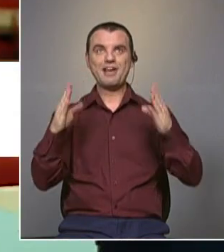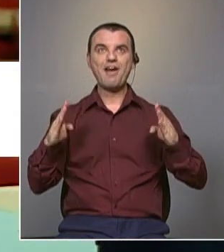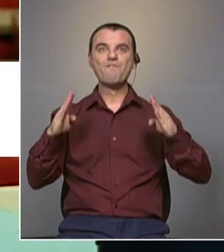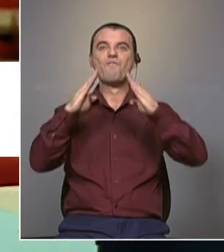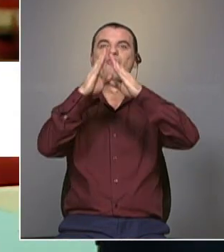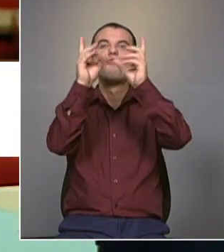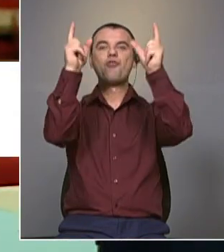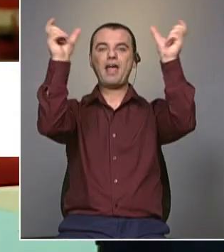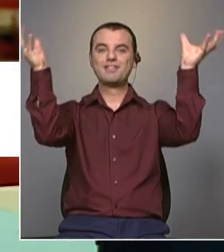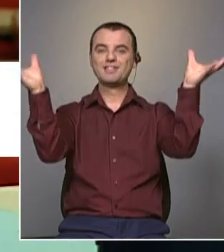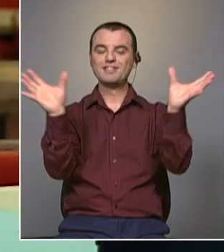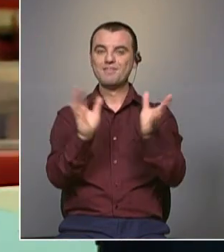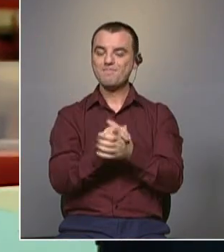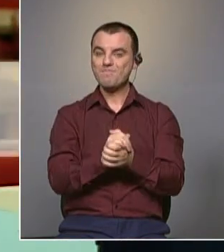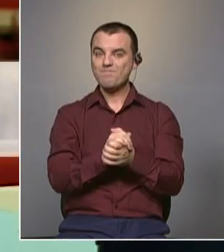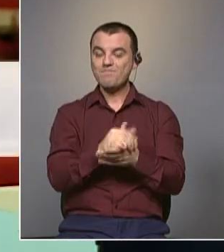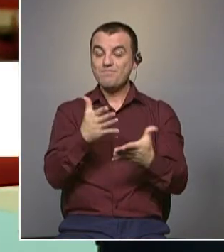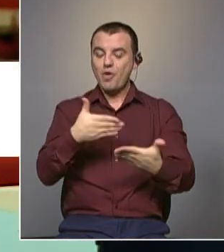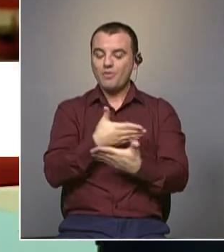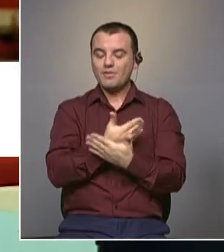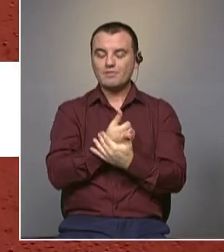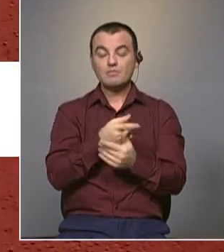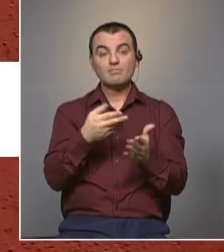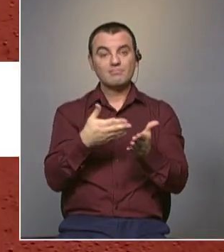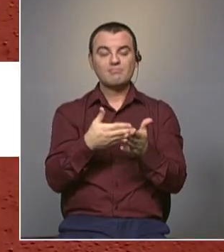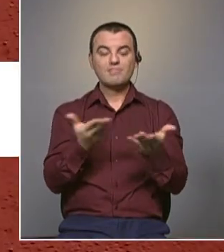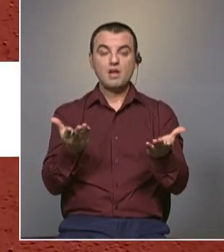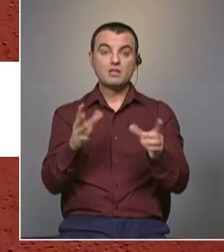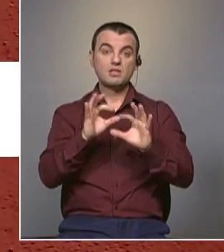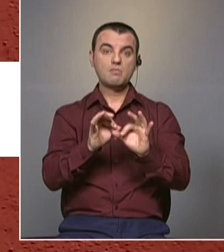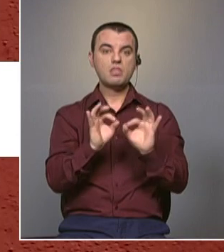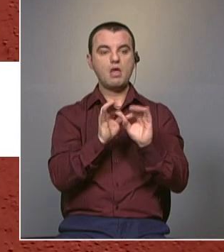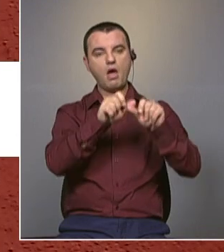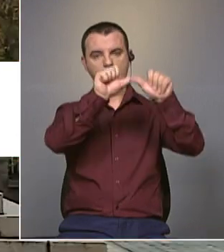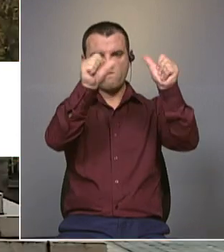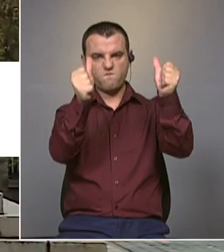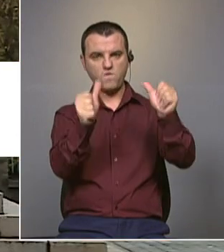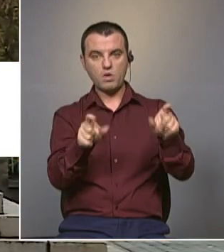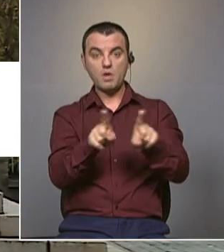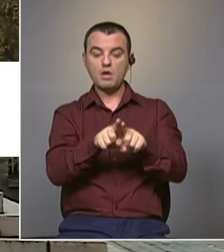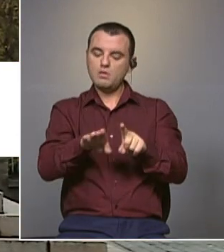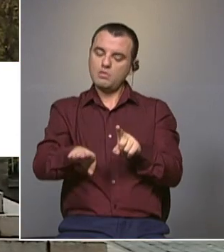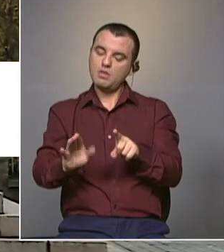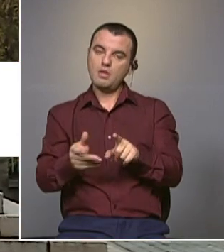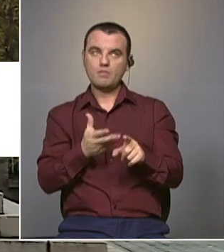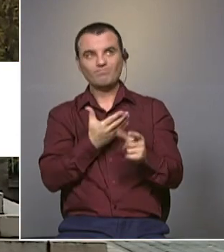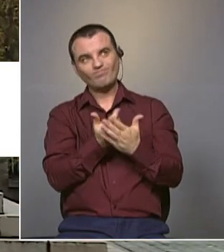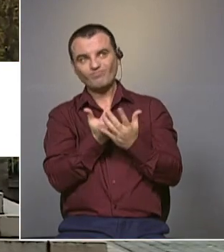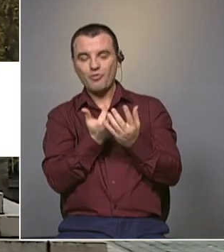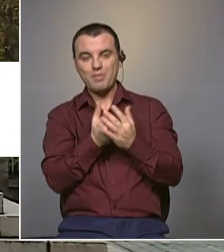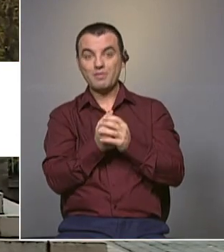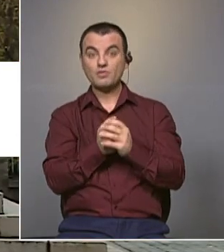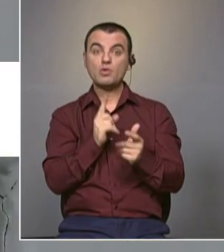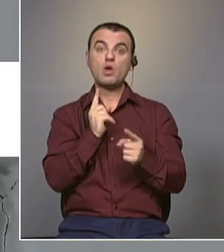нали, по-интересно. Така че самата форма като малка ми е въздействала по такъв начин. Когато пътувахме